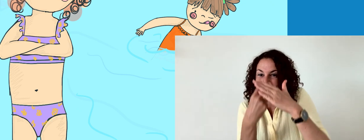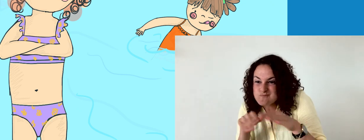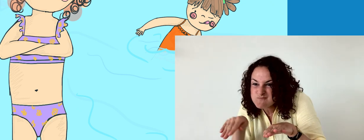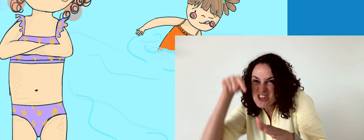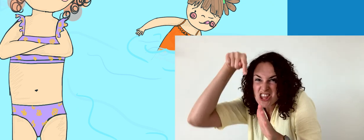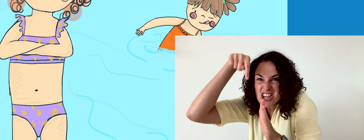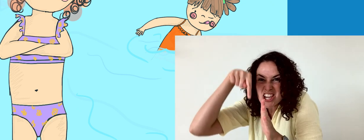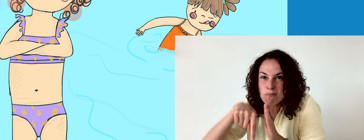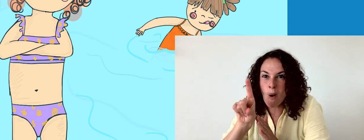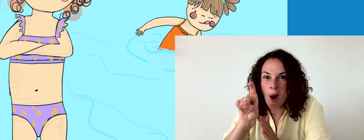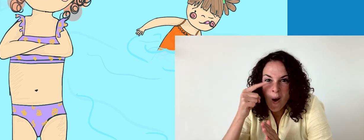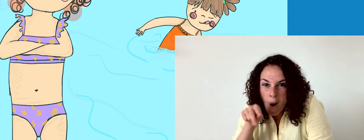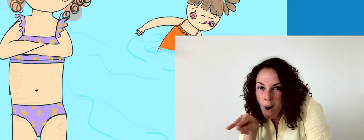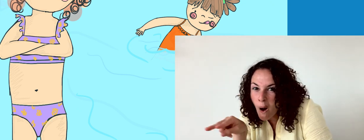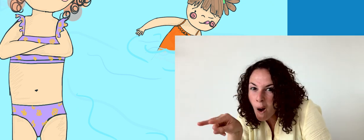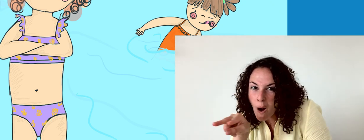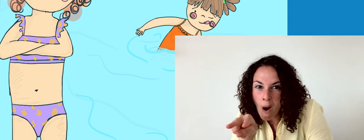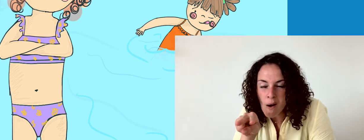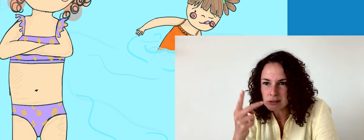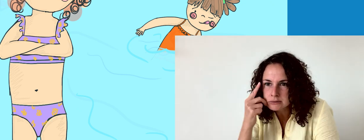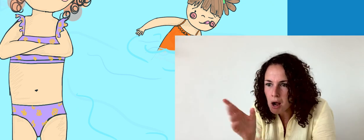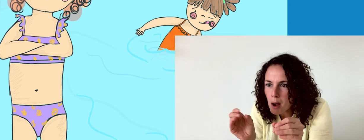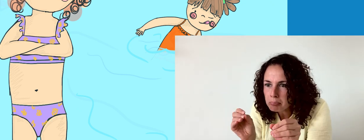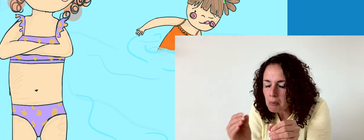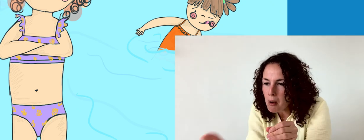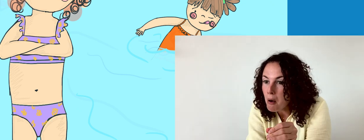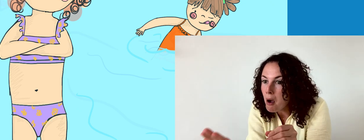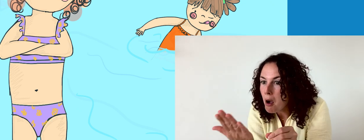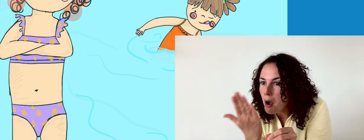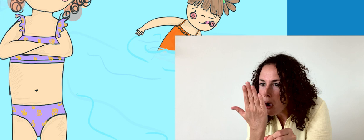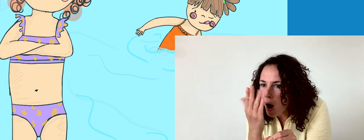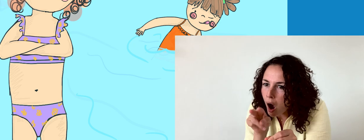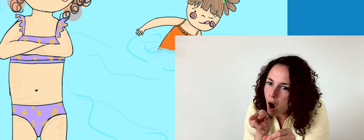grote verwondering Bestudeert ze de diertjes van dichtbij